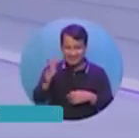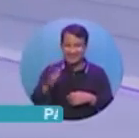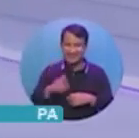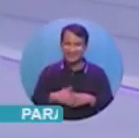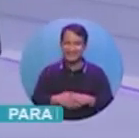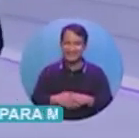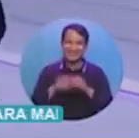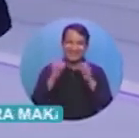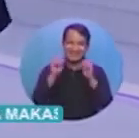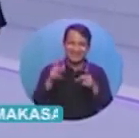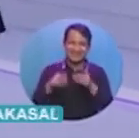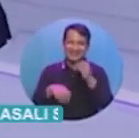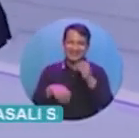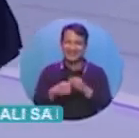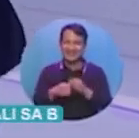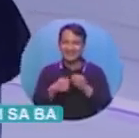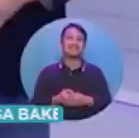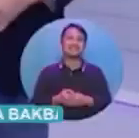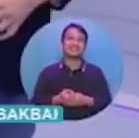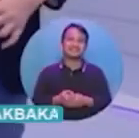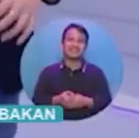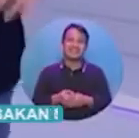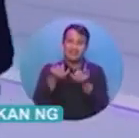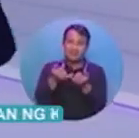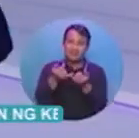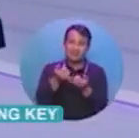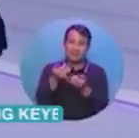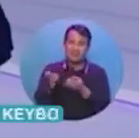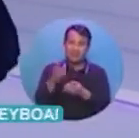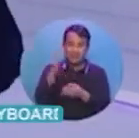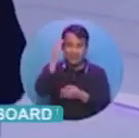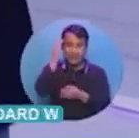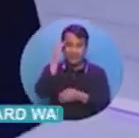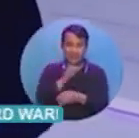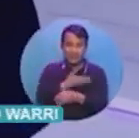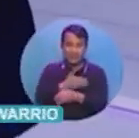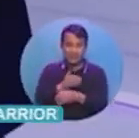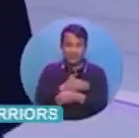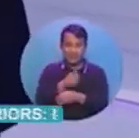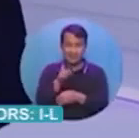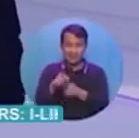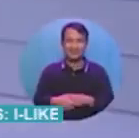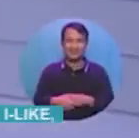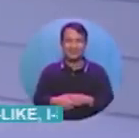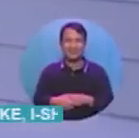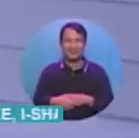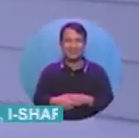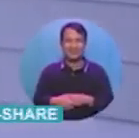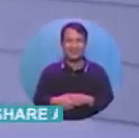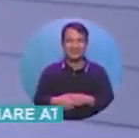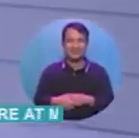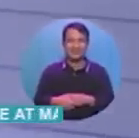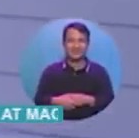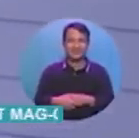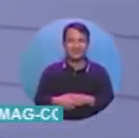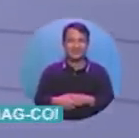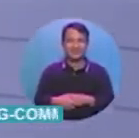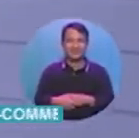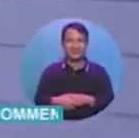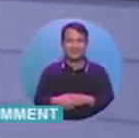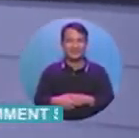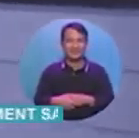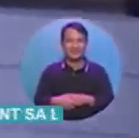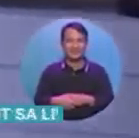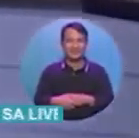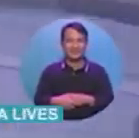Mapapasarap. Okay na ma'am. Sige ma'am, panalo ka na. Now, marunong kang kumanta. Opo, isa kayo sa naging dahilan kung